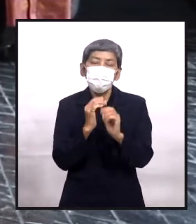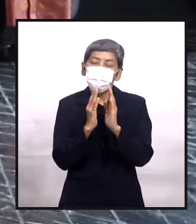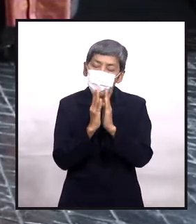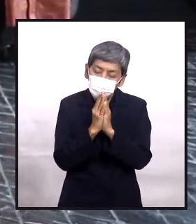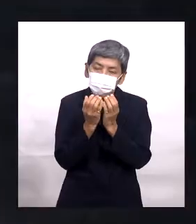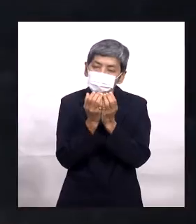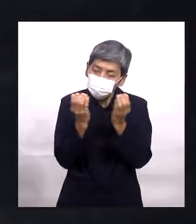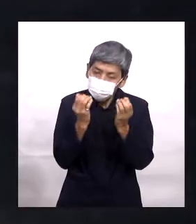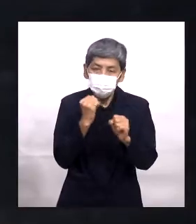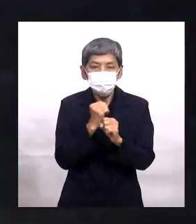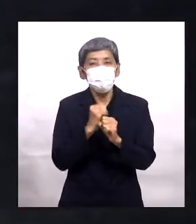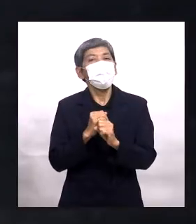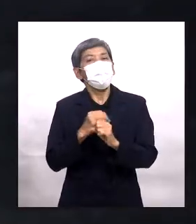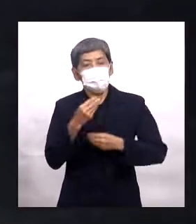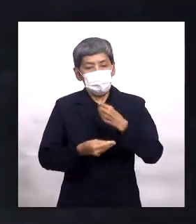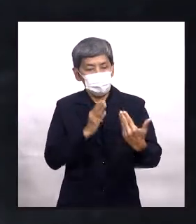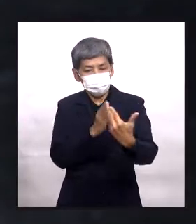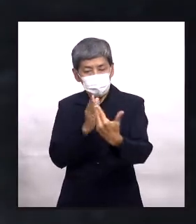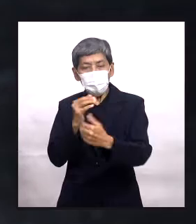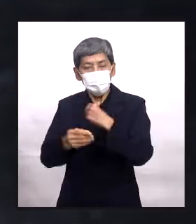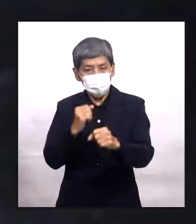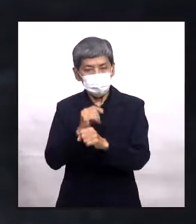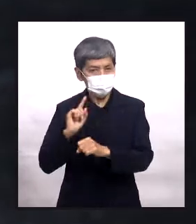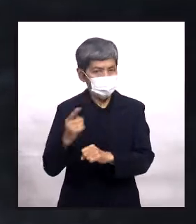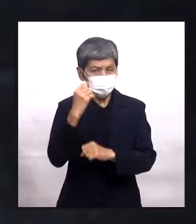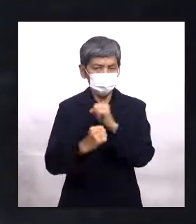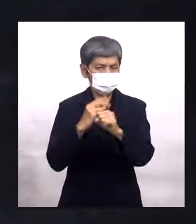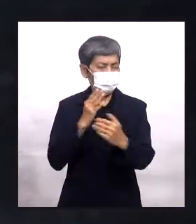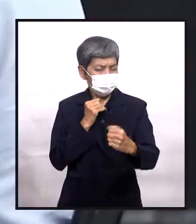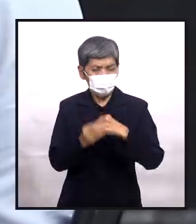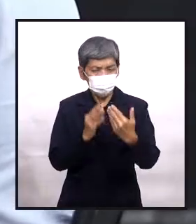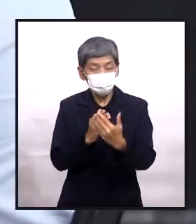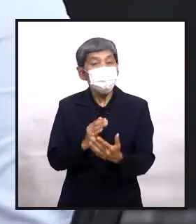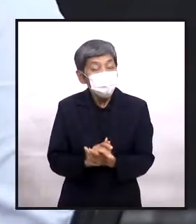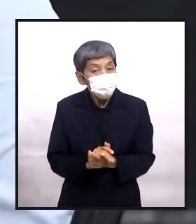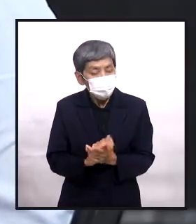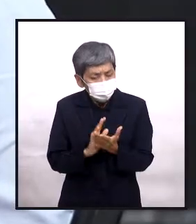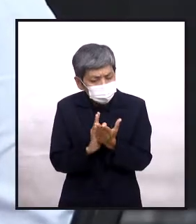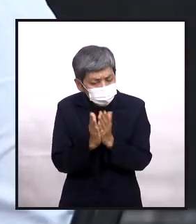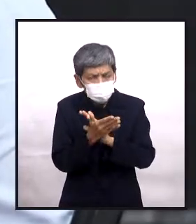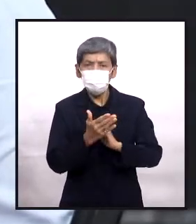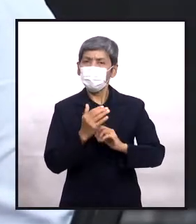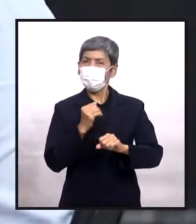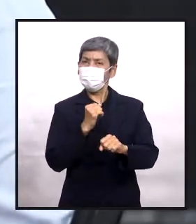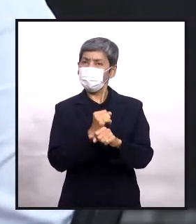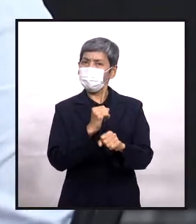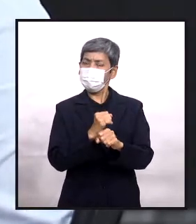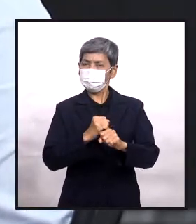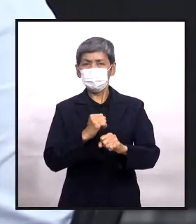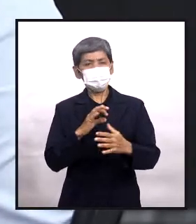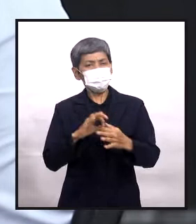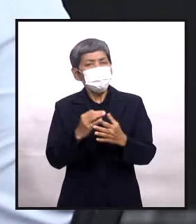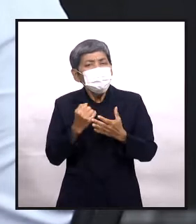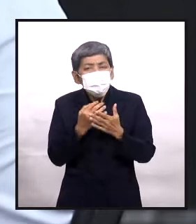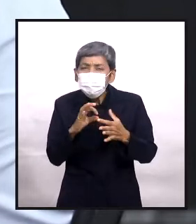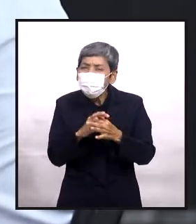รทัศน ์ ทำขายตรงผมจะทำขายตรงเป็นเจ้าแรกๆตั้งแต่สัก30กว่าปีก่อน แล้วมีจุดเปลี่ยนผ่านอะไรทำให้หันมาดำเนินธุรกิ